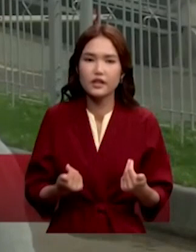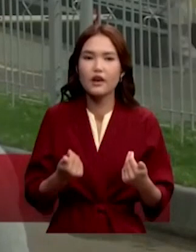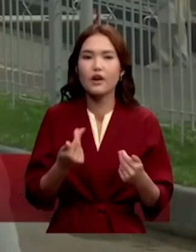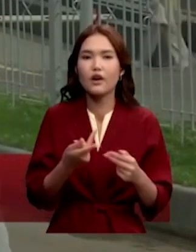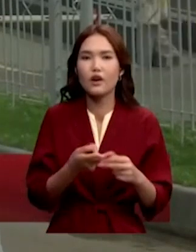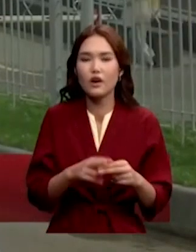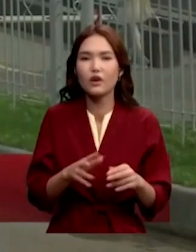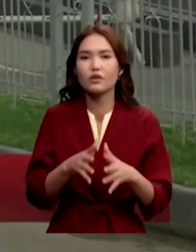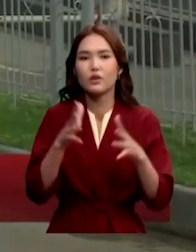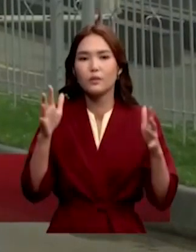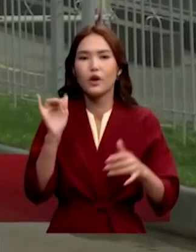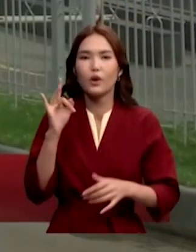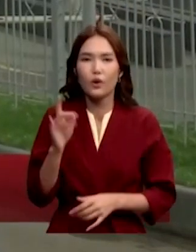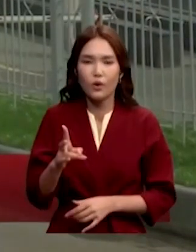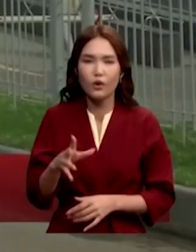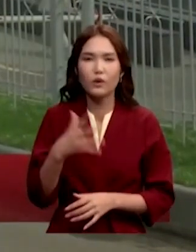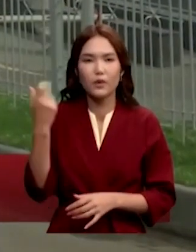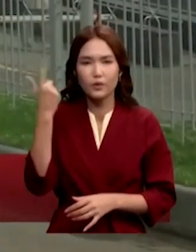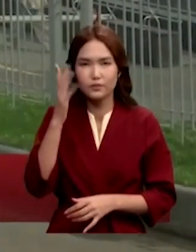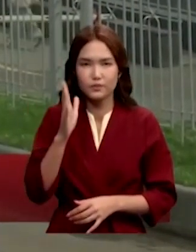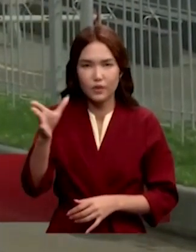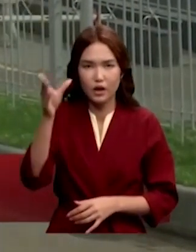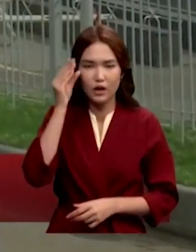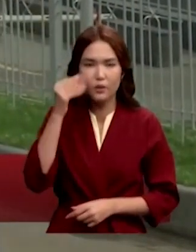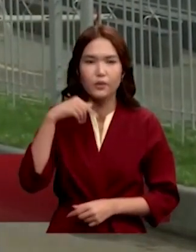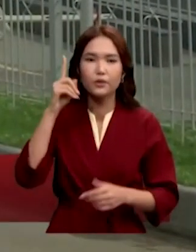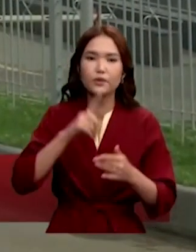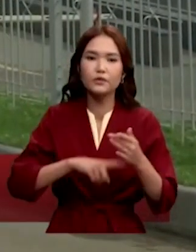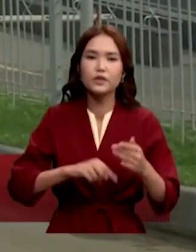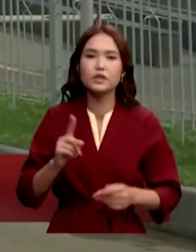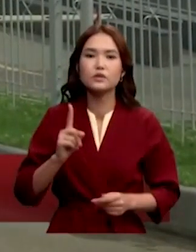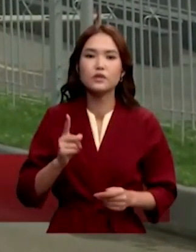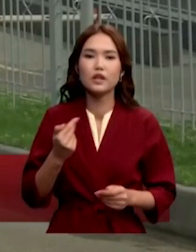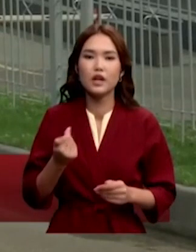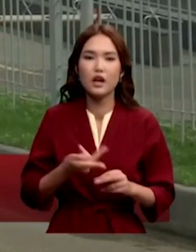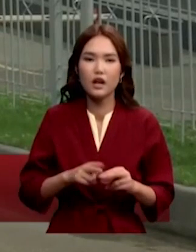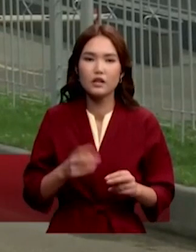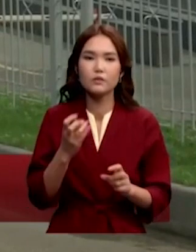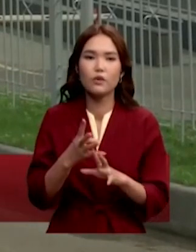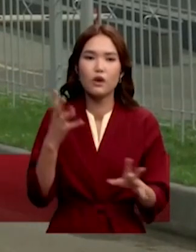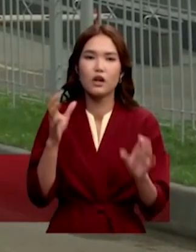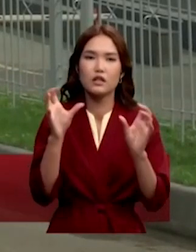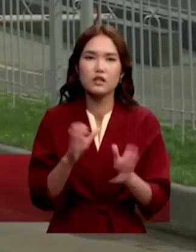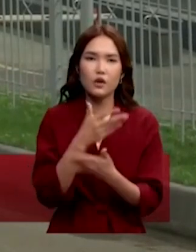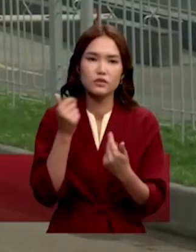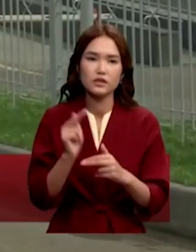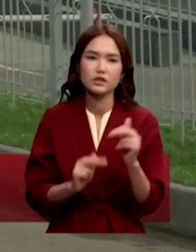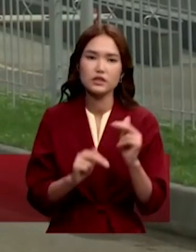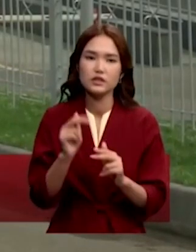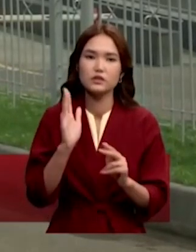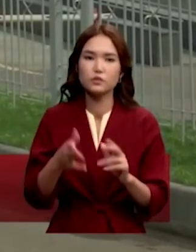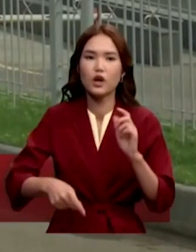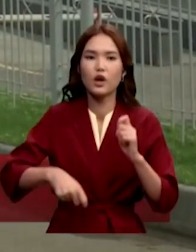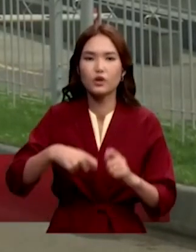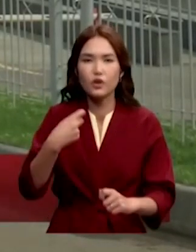наносят наибольший урон вообще городской среде. Не вывески, а именно, в первую очередь, незаконная стройка,